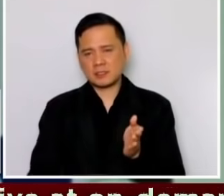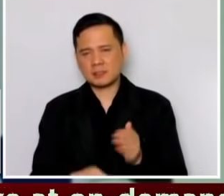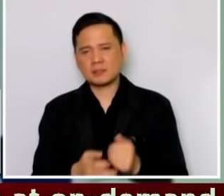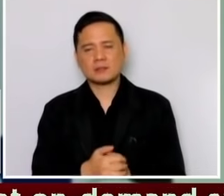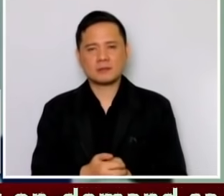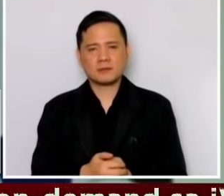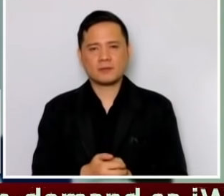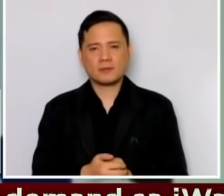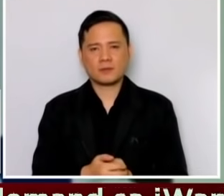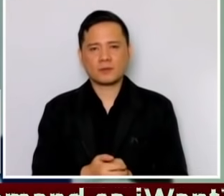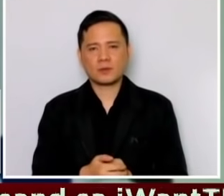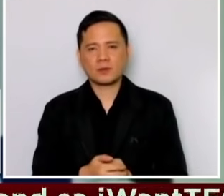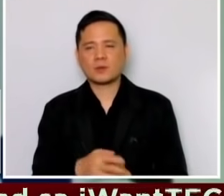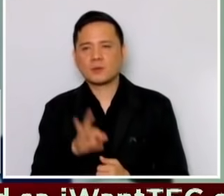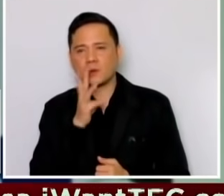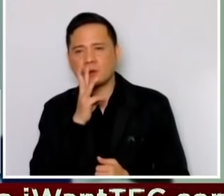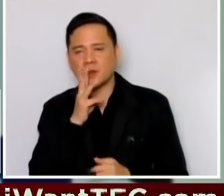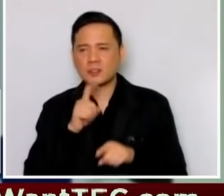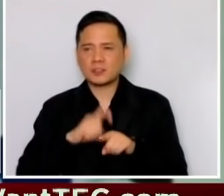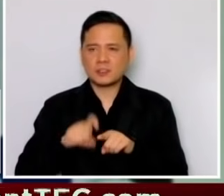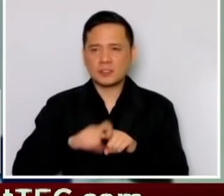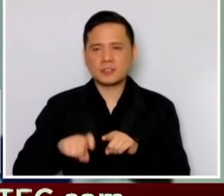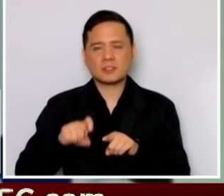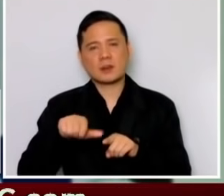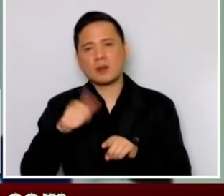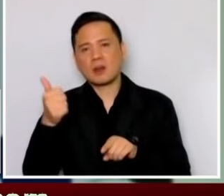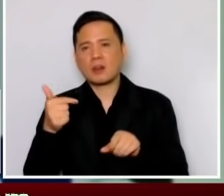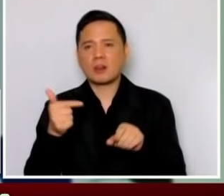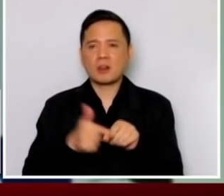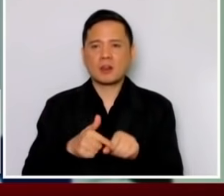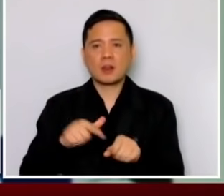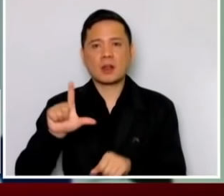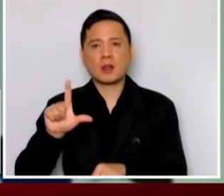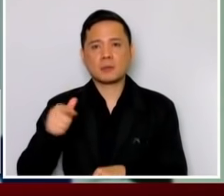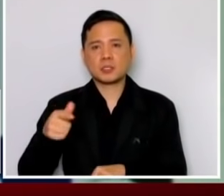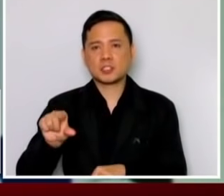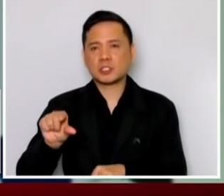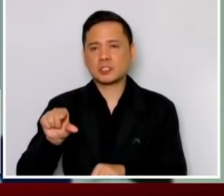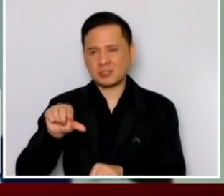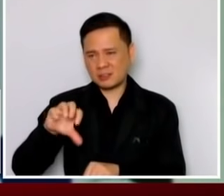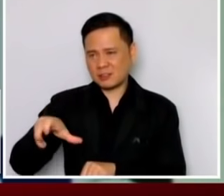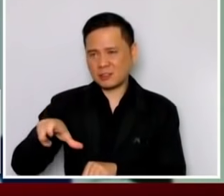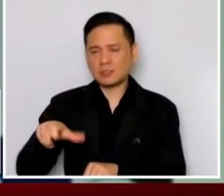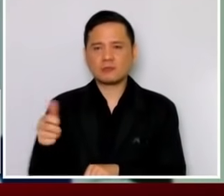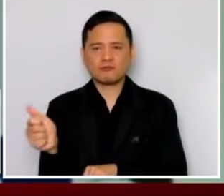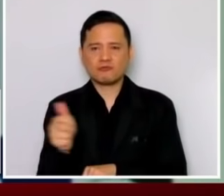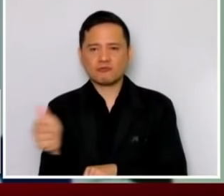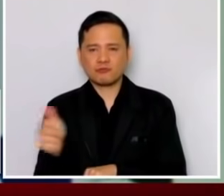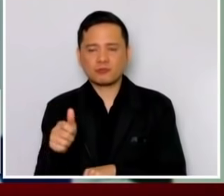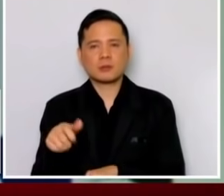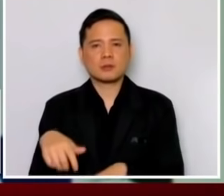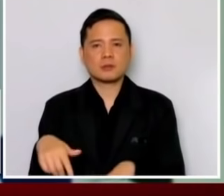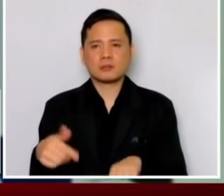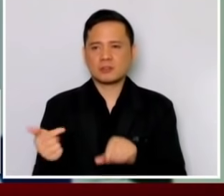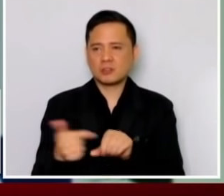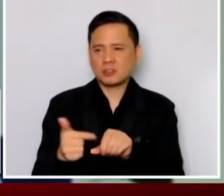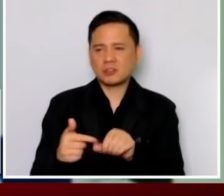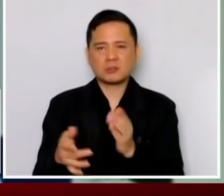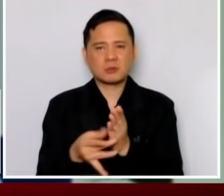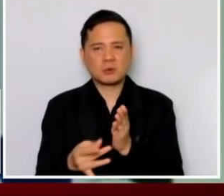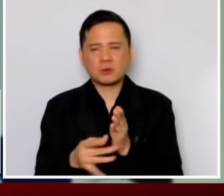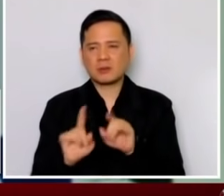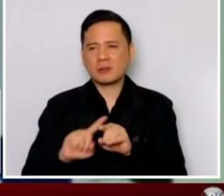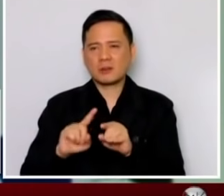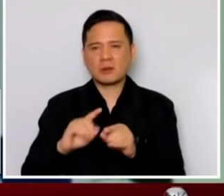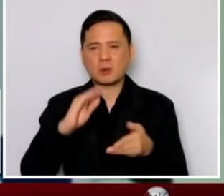water, electricity, gas, and other fuels, yung electricity, saka yung LPG doon naman sa transport, basically yung fuel and petroleum. So nakita